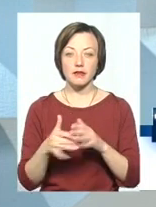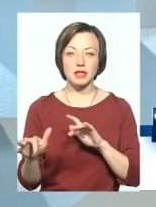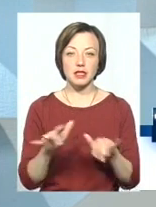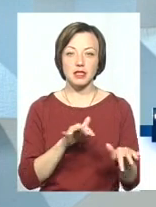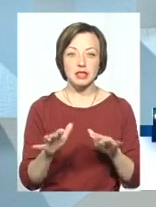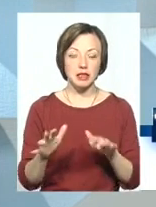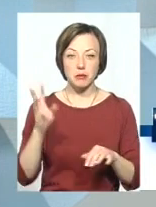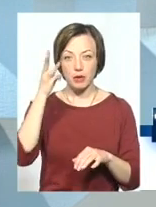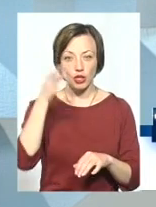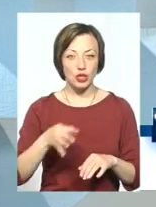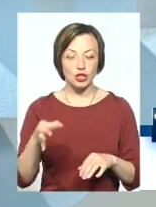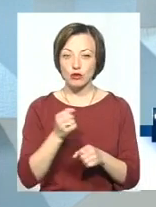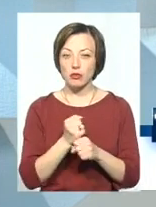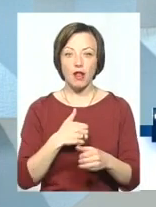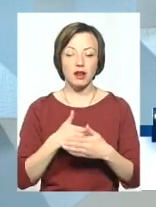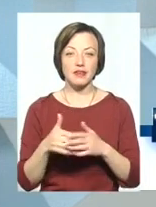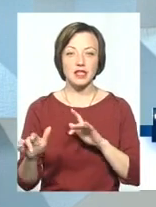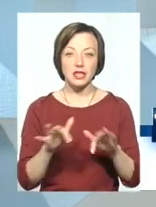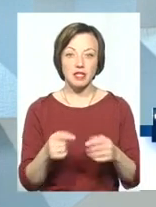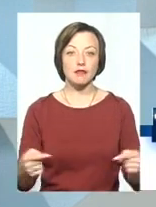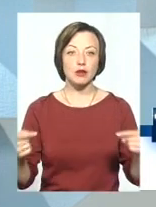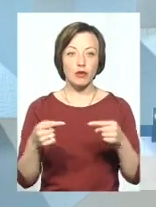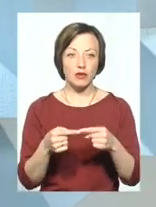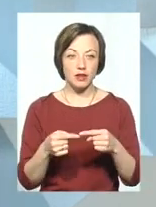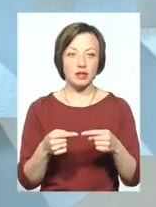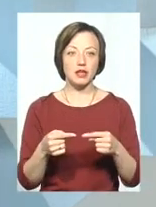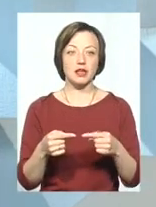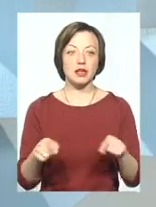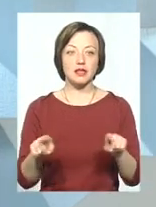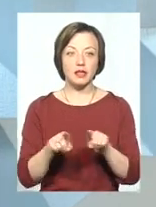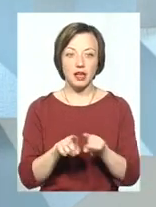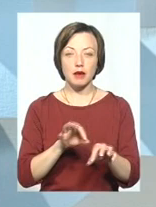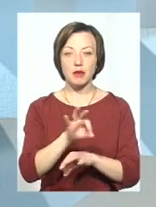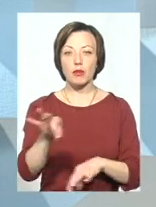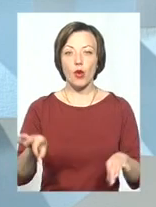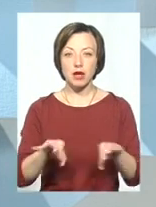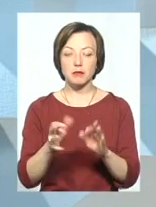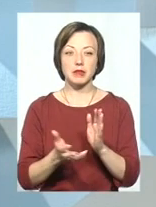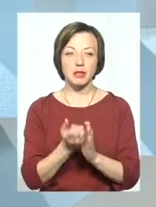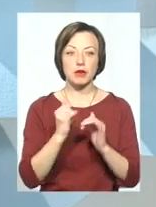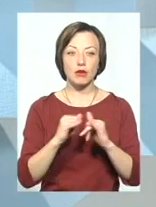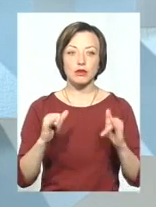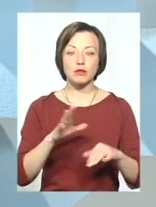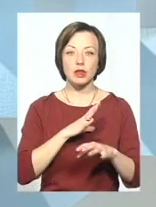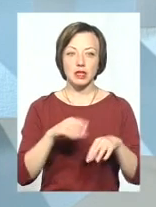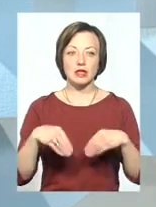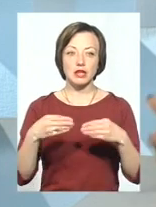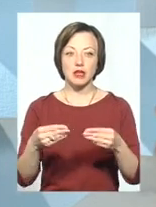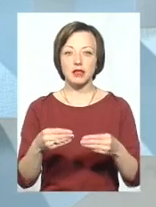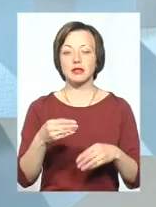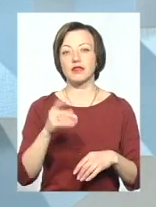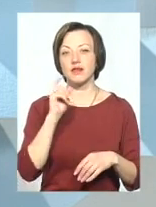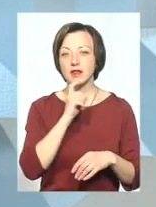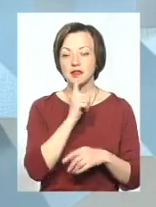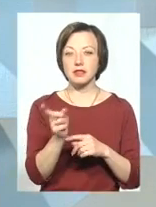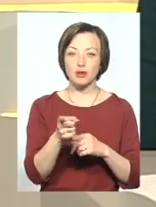Хмельниччина не зробила активних дій. І відповідно, е, такі проекти підтримки розвитку були надані дійсно Вінниці,